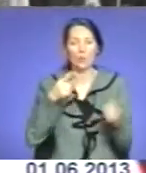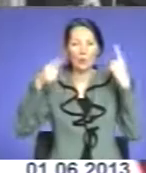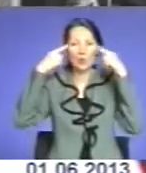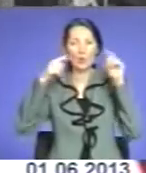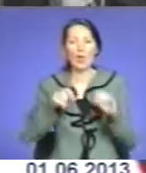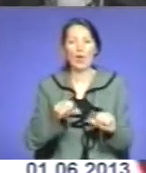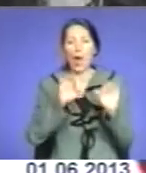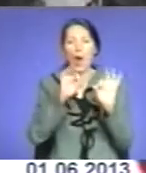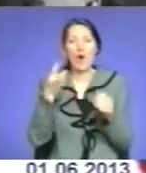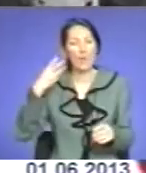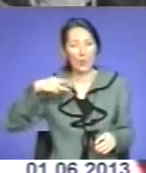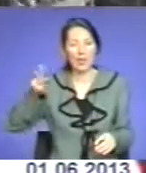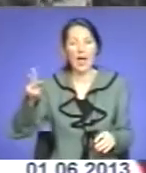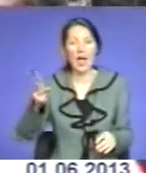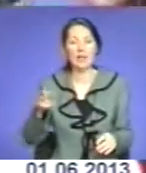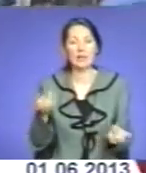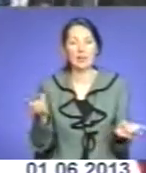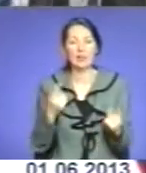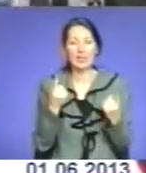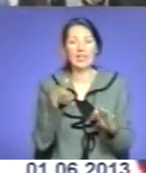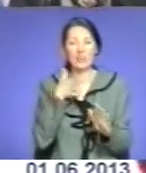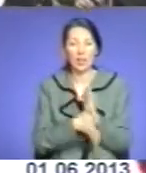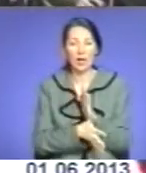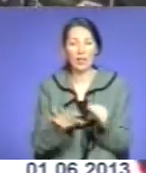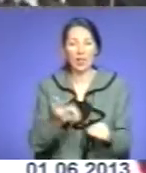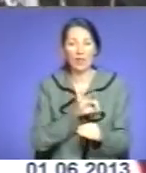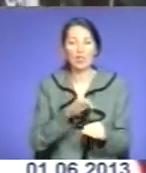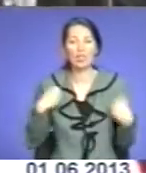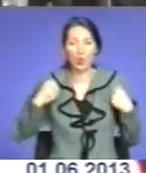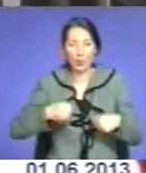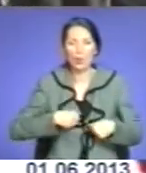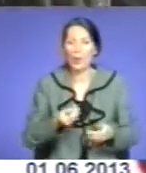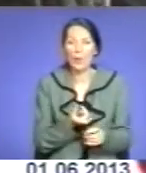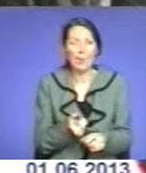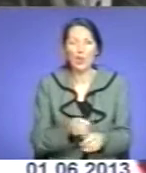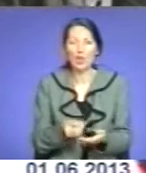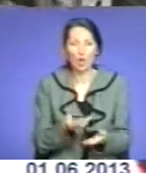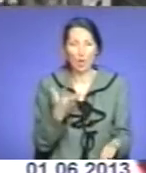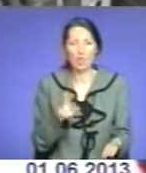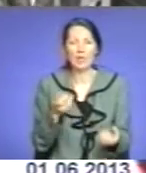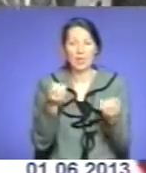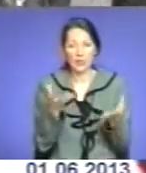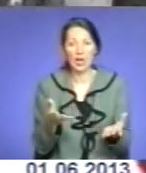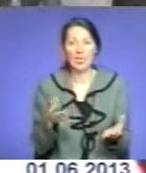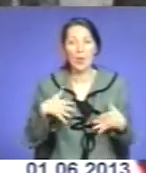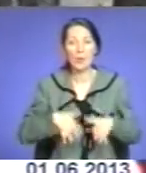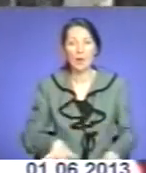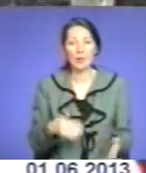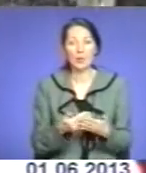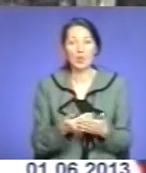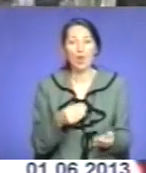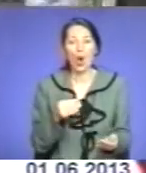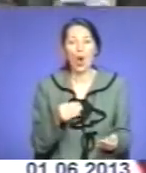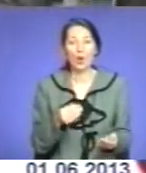великі витрати, тому що вищі костюми набагато дорожчі за звичайні плаття. Вони приблизно коштують